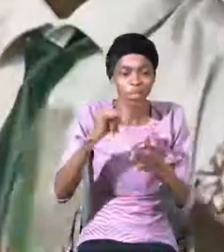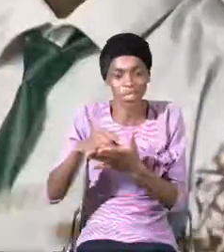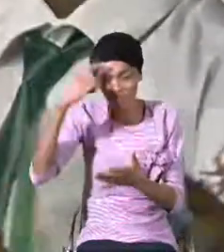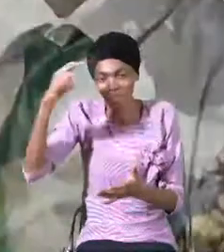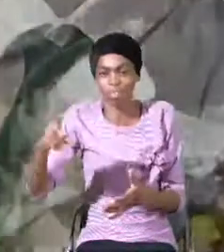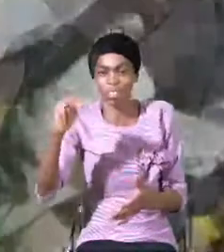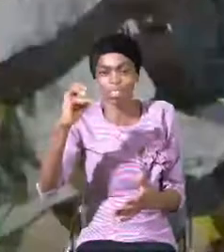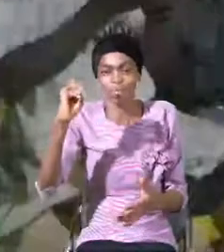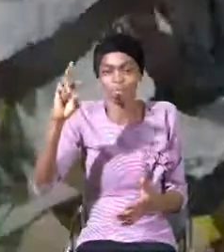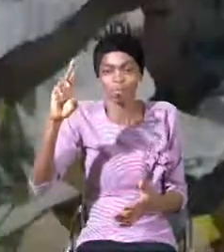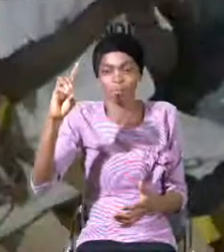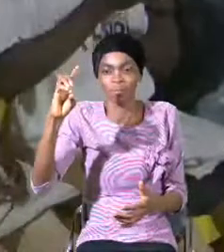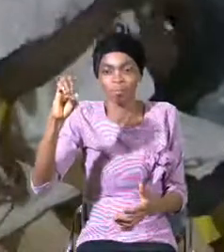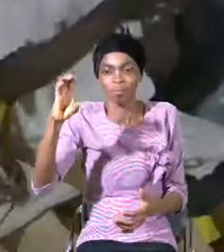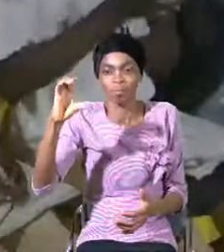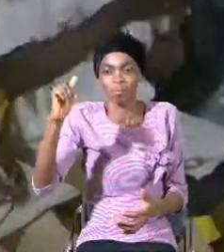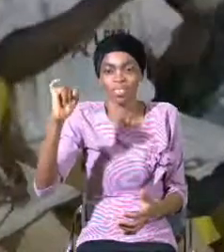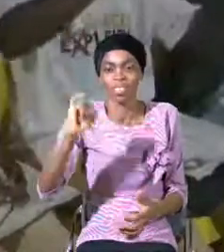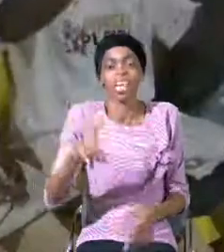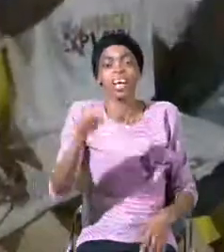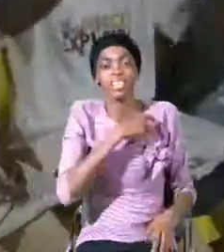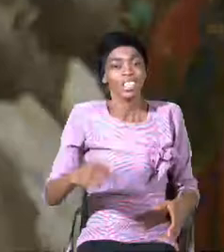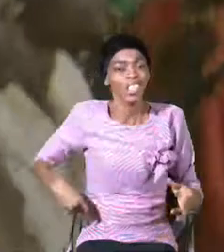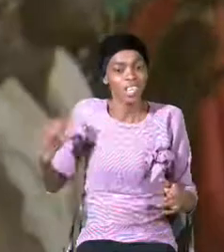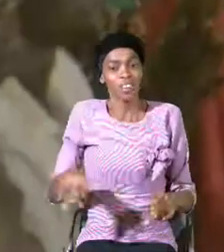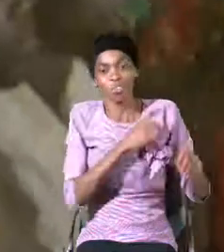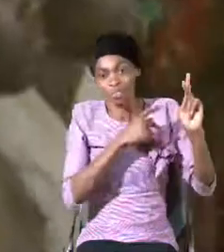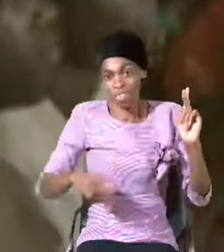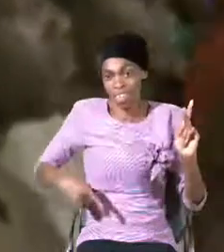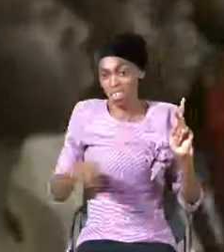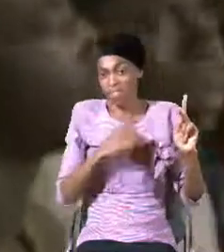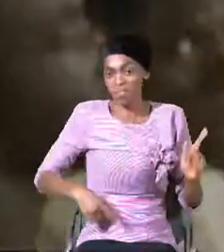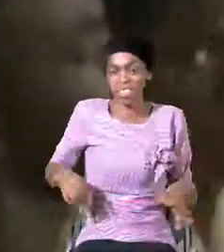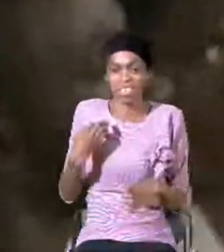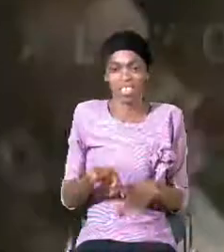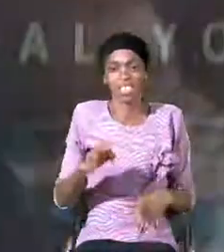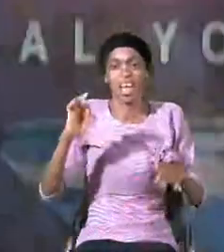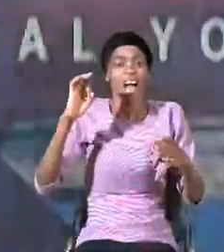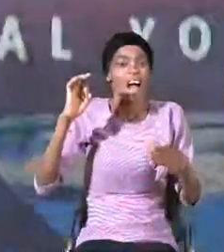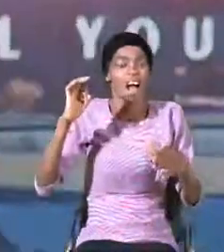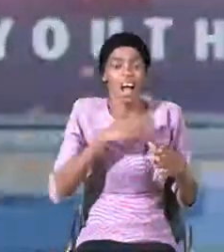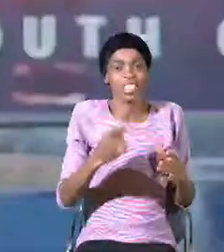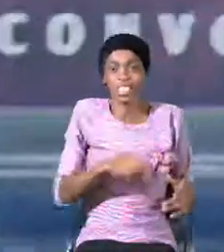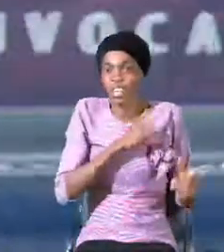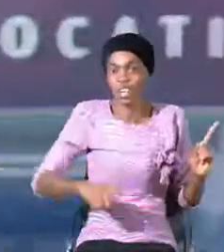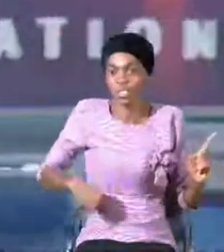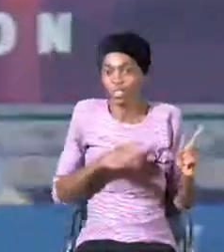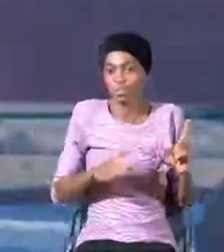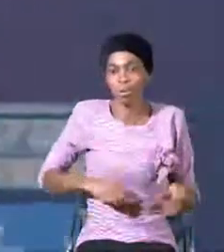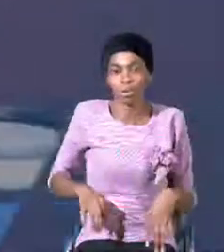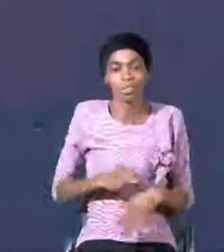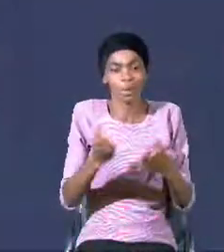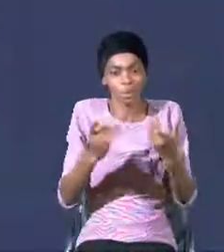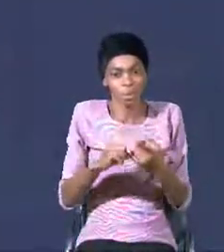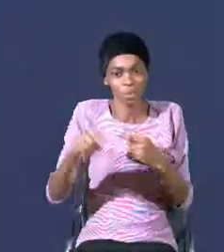Le roi des rois, le Seigneur des seigneurs, a fait une annonce sur le ciel, sur la terre. Et je